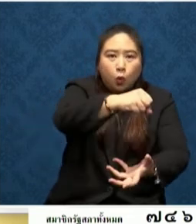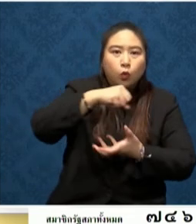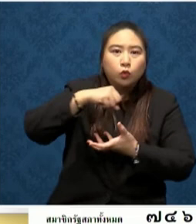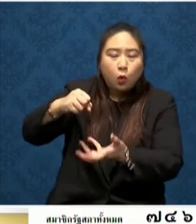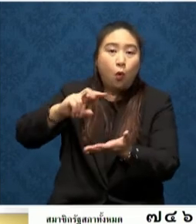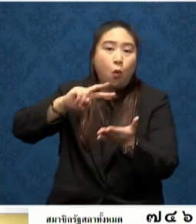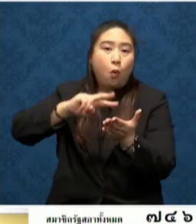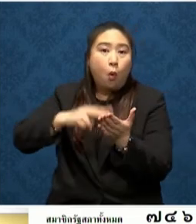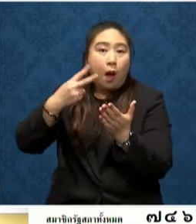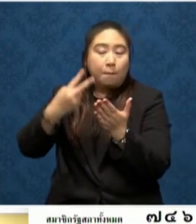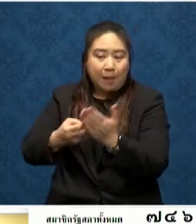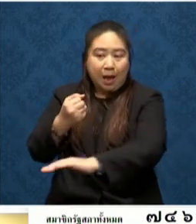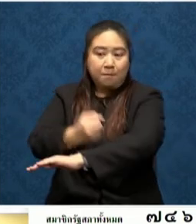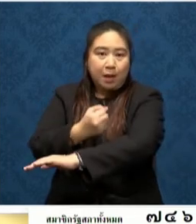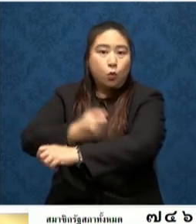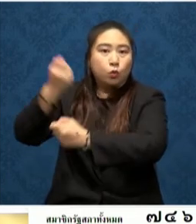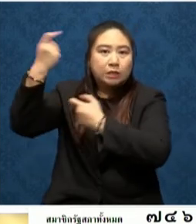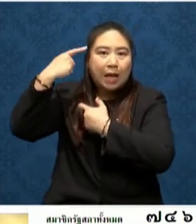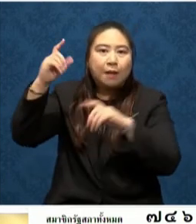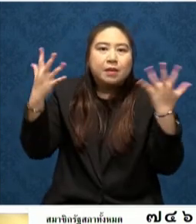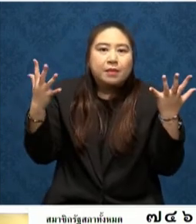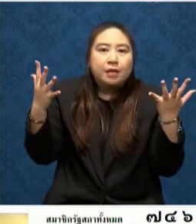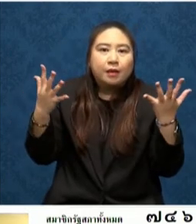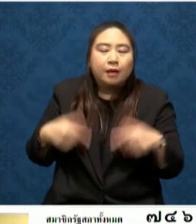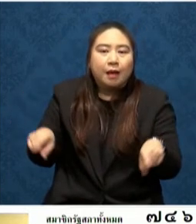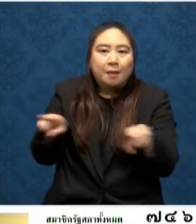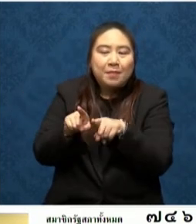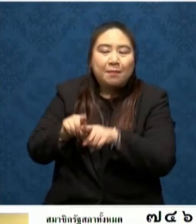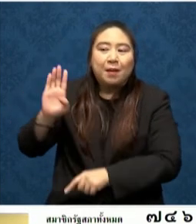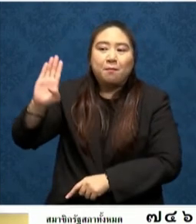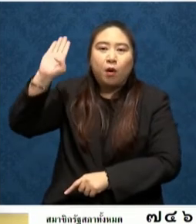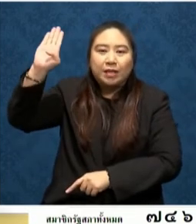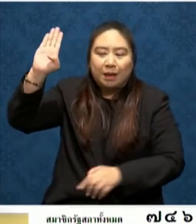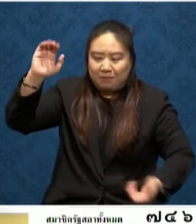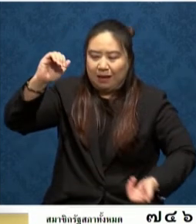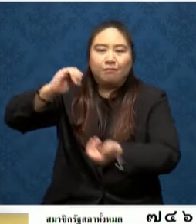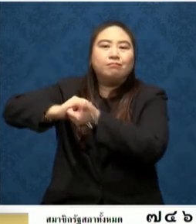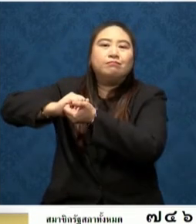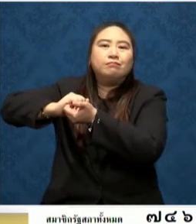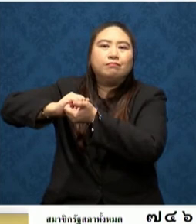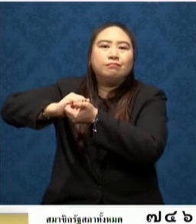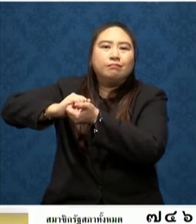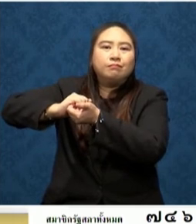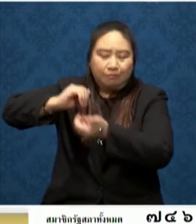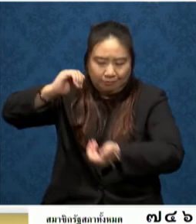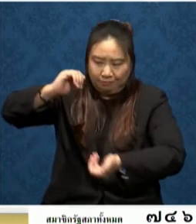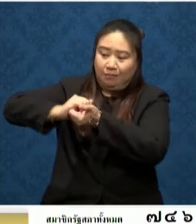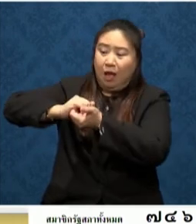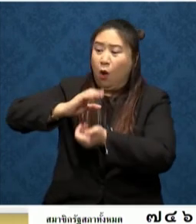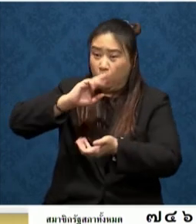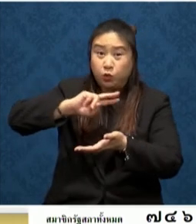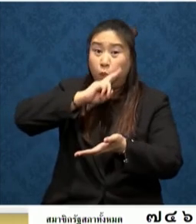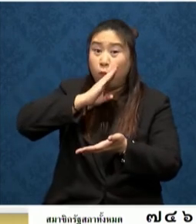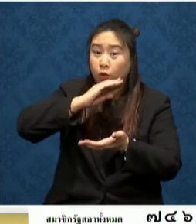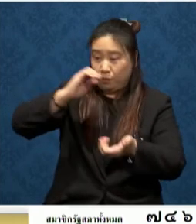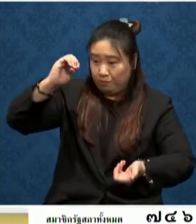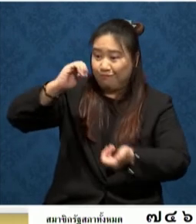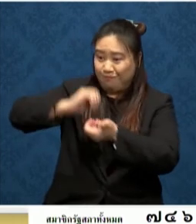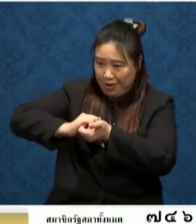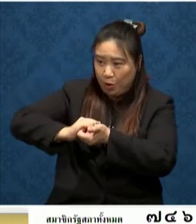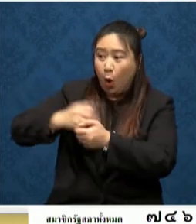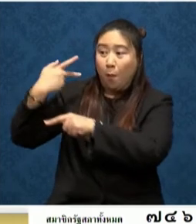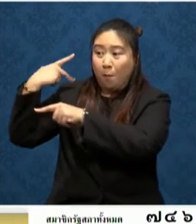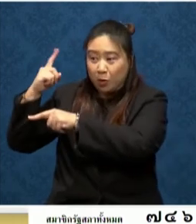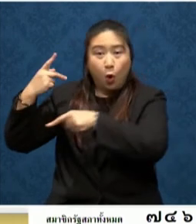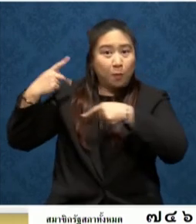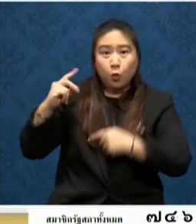แต่เป็นตัวแทนหรอพาร์ตเนอรของบริษัทซึ่ถาบอกวเป็พาร์ตเนอกักตองได้ประยน์ทสองฝ่ายถไครับแต่นี่เหมือนได้ป